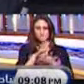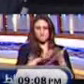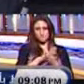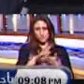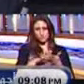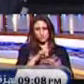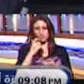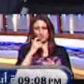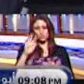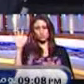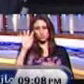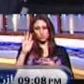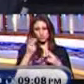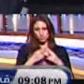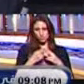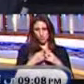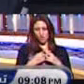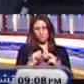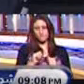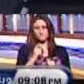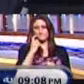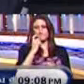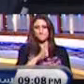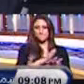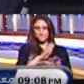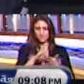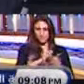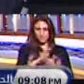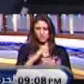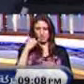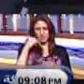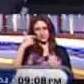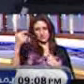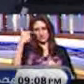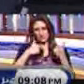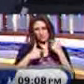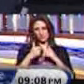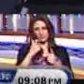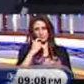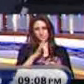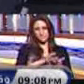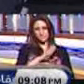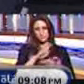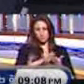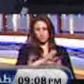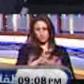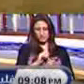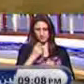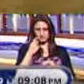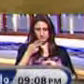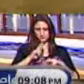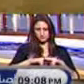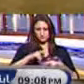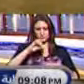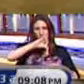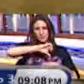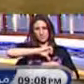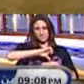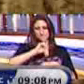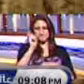ابناء بلدنا اللي مش لاقيين او مش عارفين يوصلوا صوتهم للمسؤولين. الشكوى الاولى قريه الشط التابعه لمركز شربين